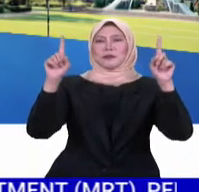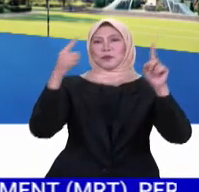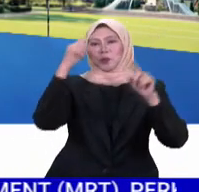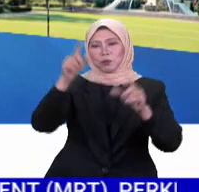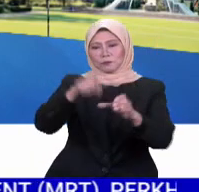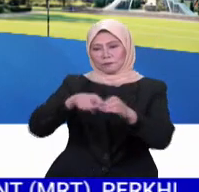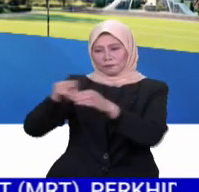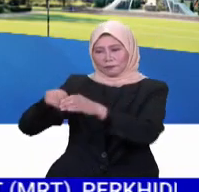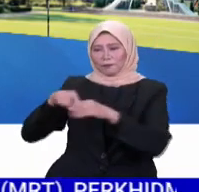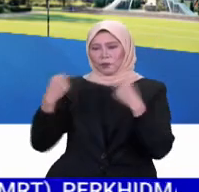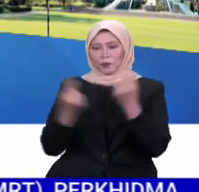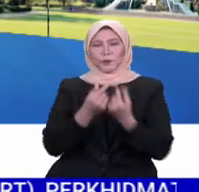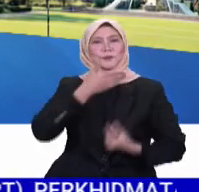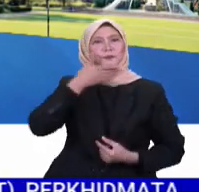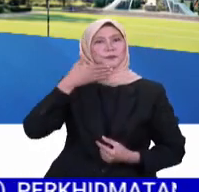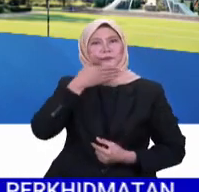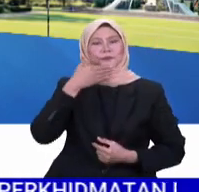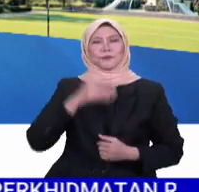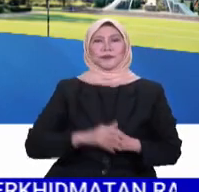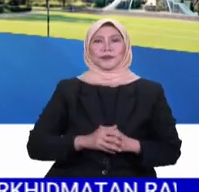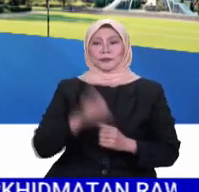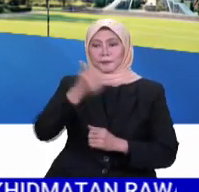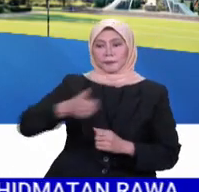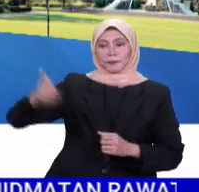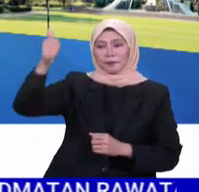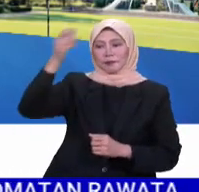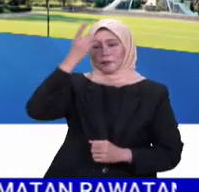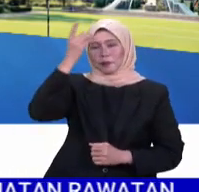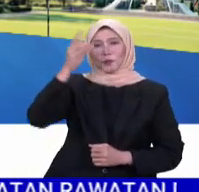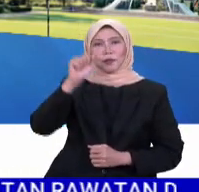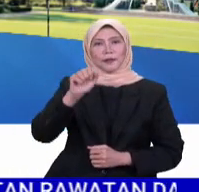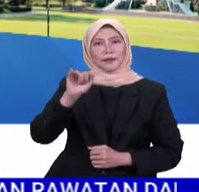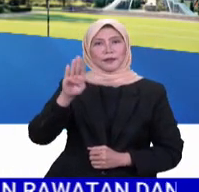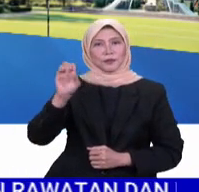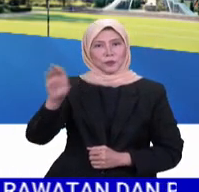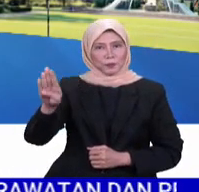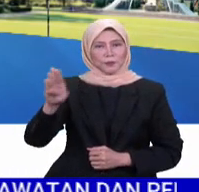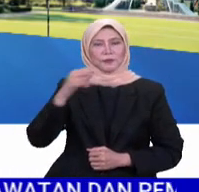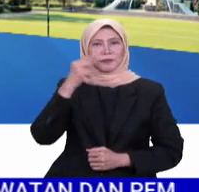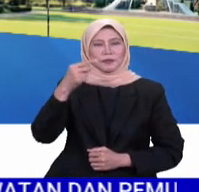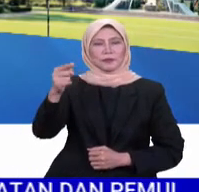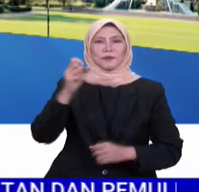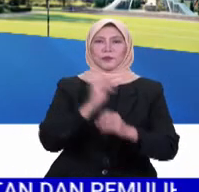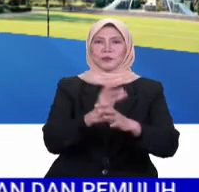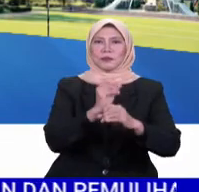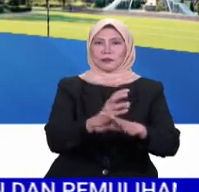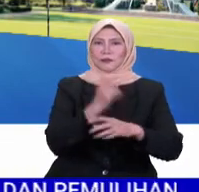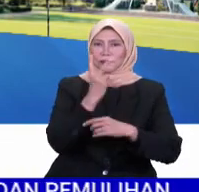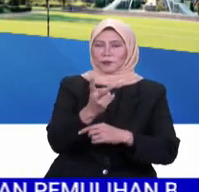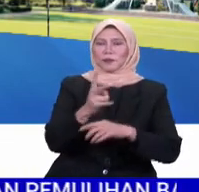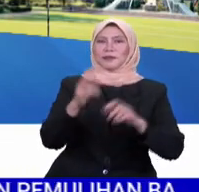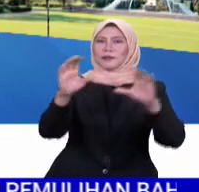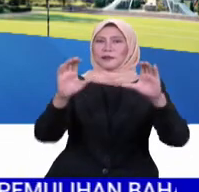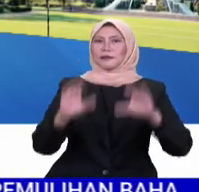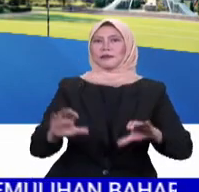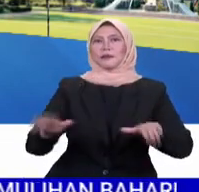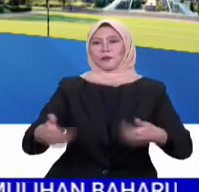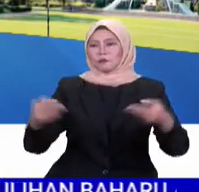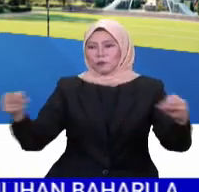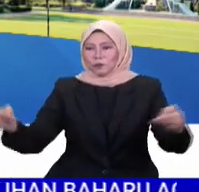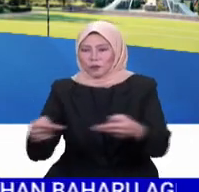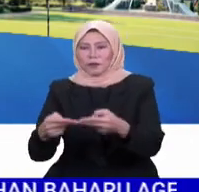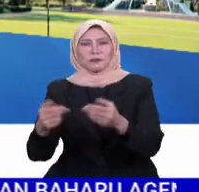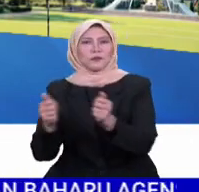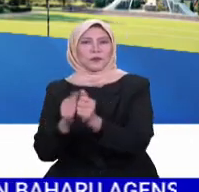muda naik pengurus ikan MCPE Dato Sri ayogya kau berkata use itu dilihat lebih dekat dengan golongan